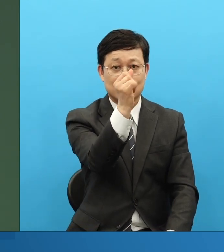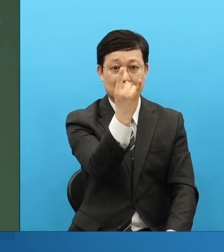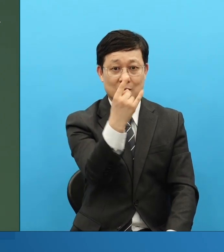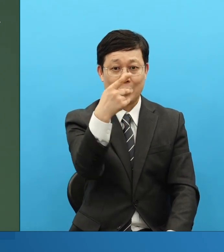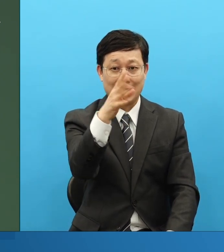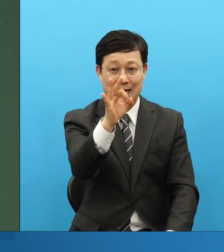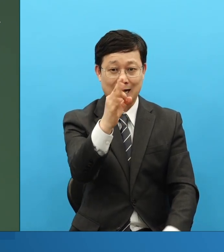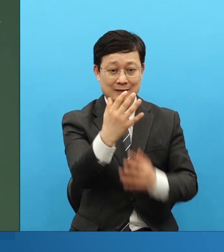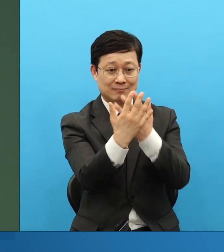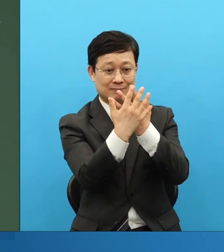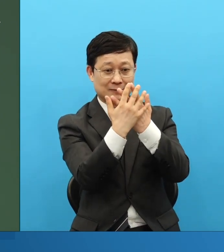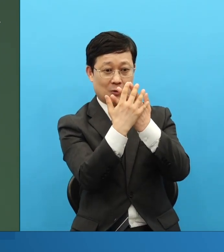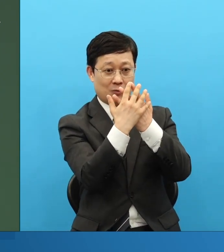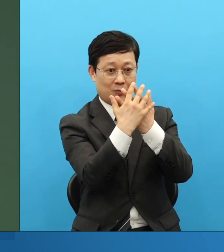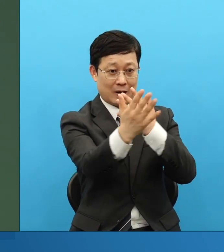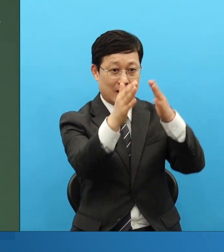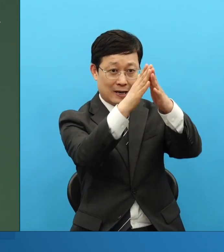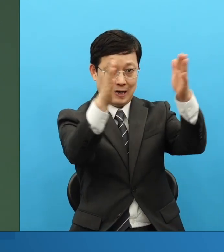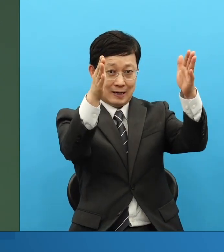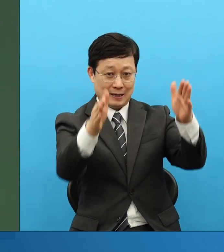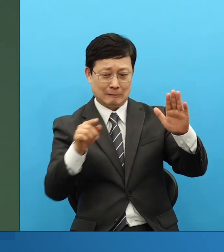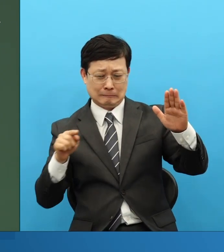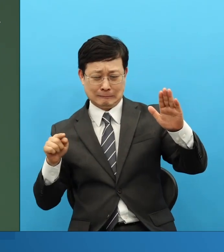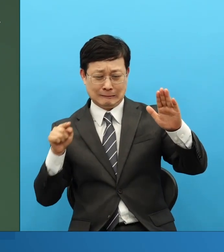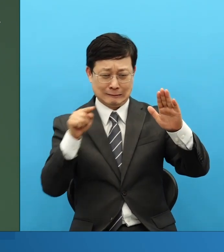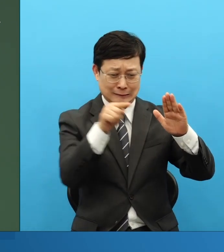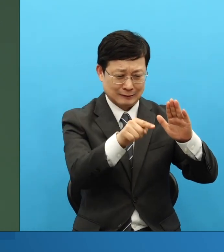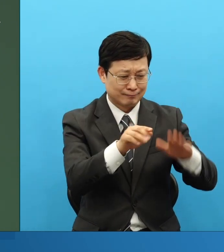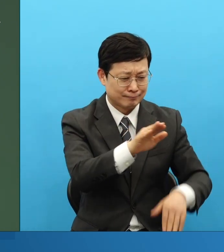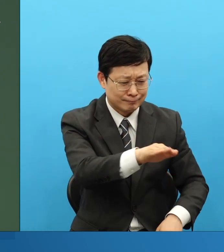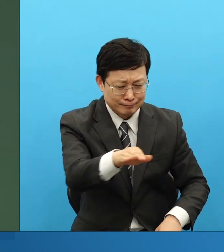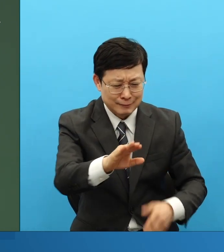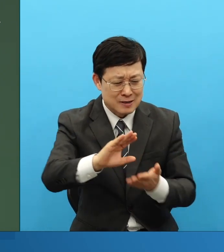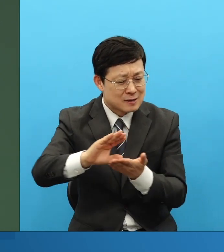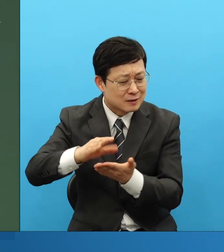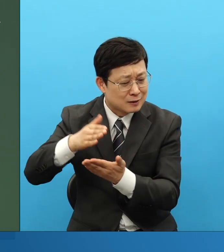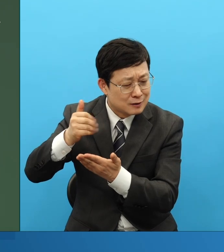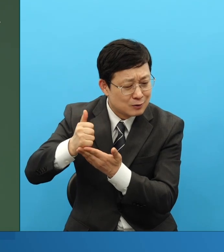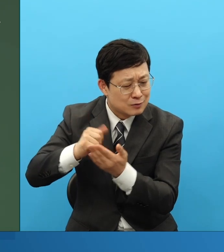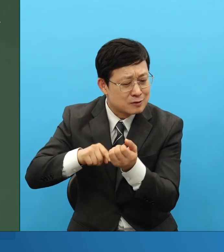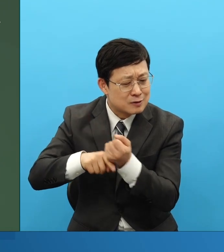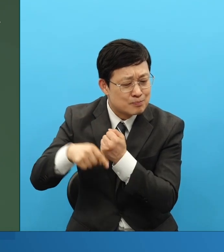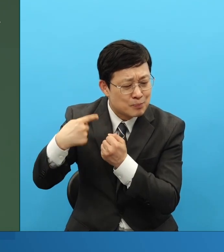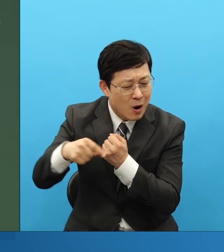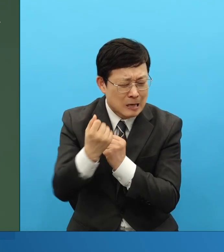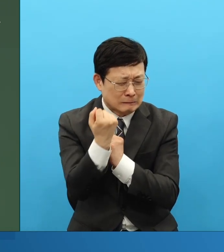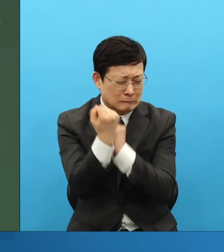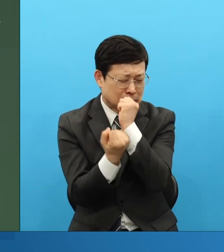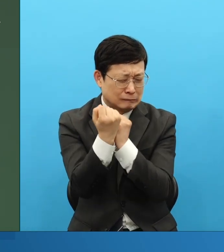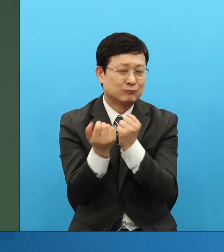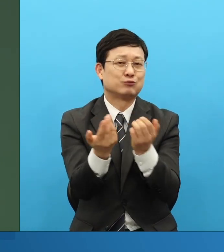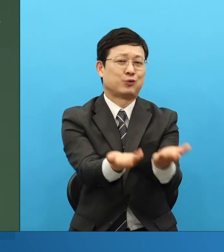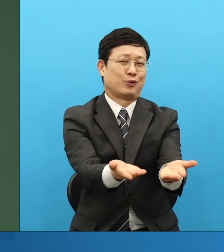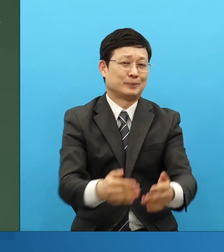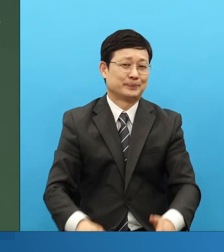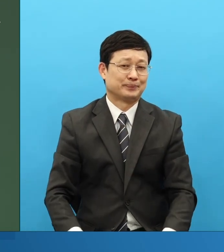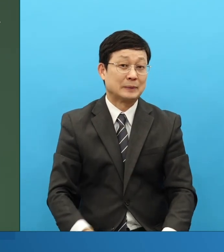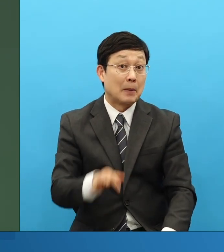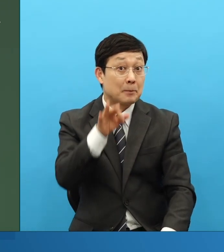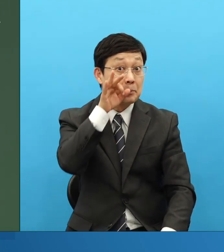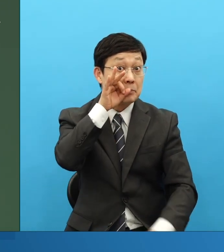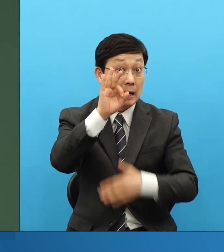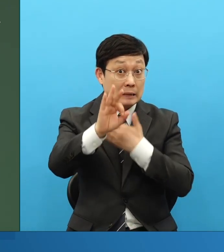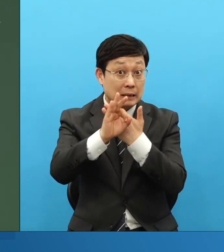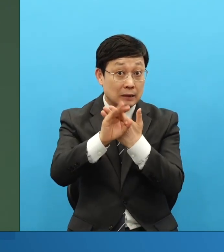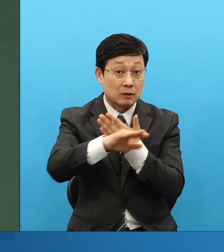그리스도가 무슨 말인지 정했어요. They relayed what Christ meant in Acts 17. 그리스도 모르는 사람들은 세 가지 재앙에서 못 빠져나옵니다. People